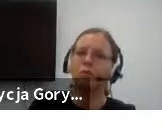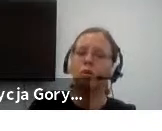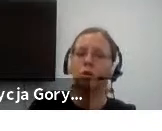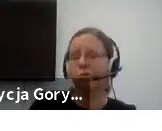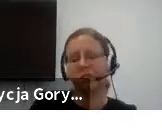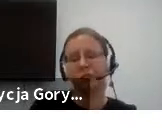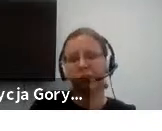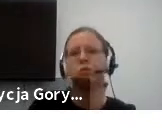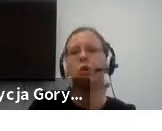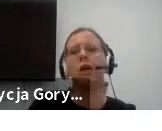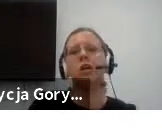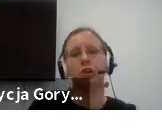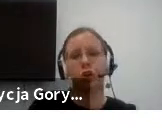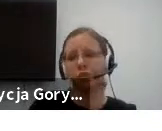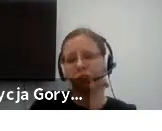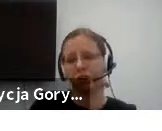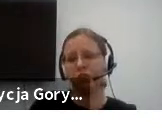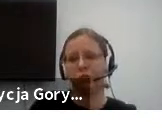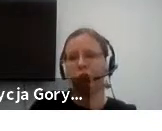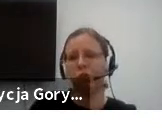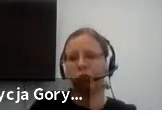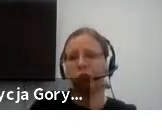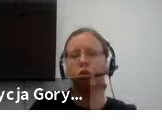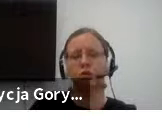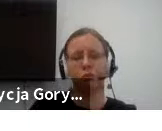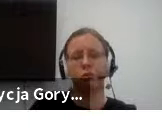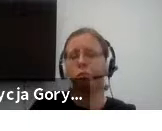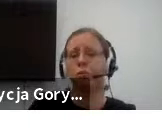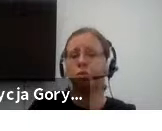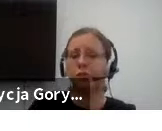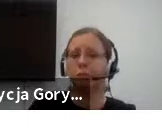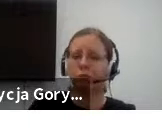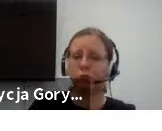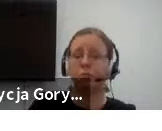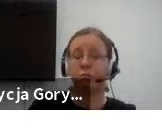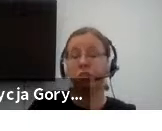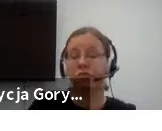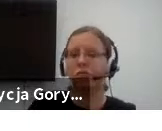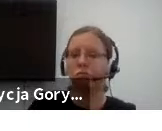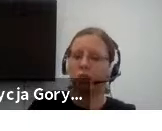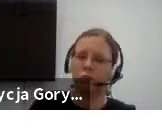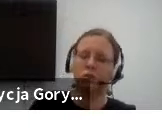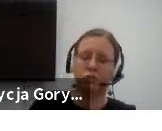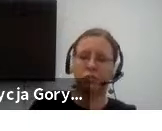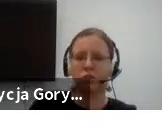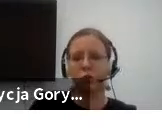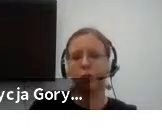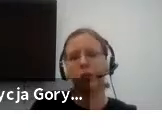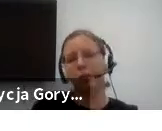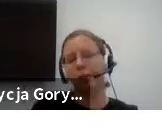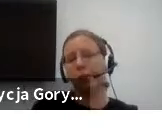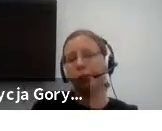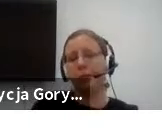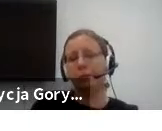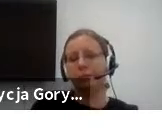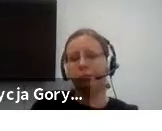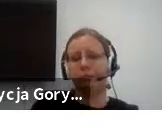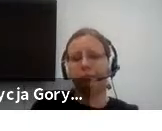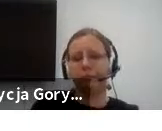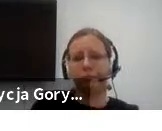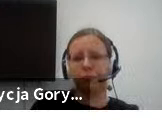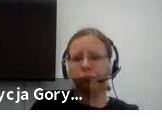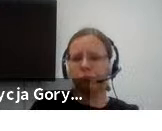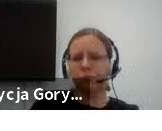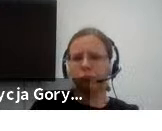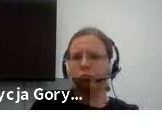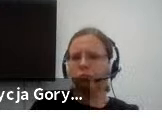czasami nie wiemy, o jaką podstawę prawną się oprzeć w naszych działaniach. Tak? Chodzi o tą podstawę prawną państwową, tak, no nie wewnętrzną.